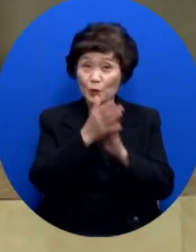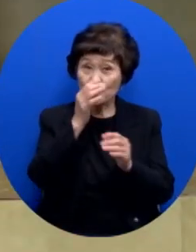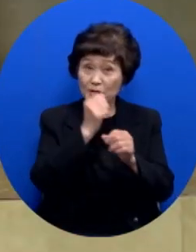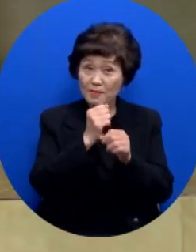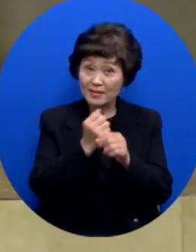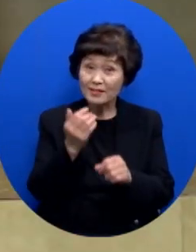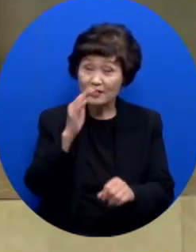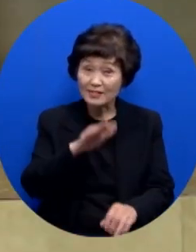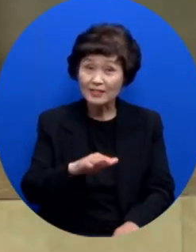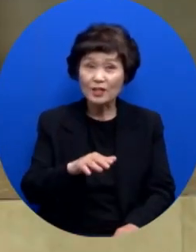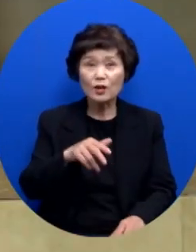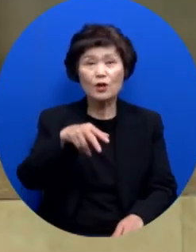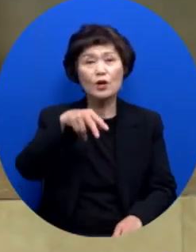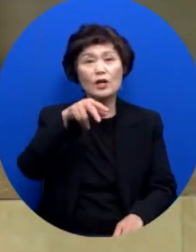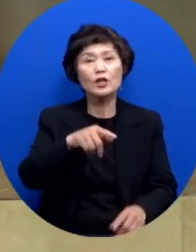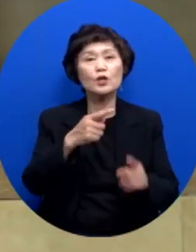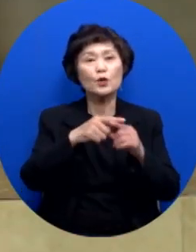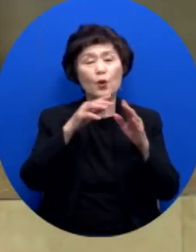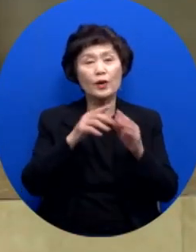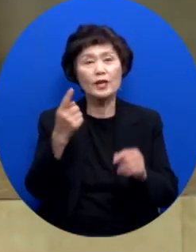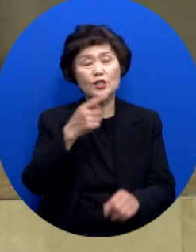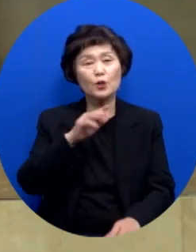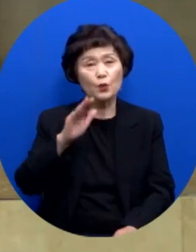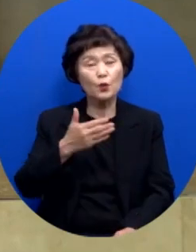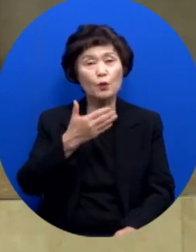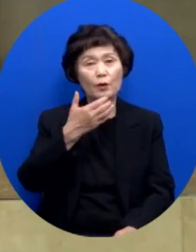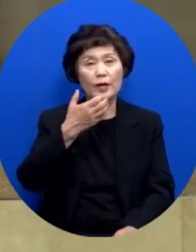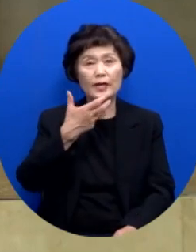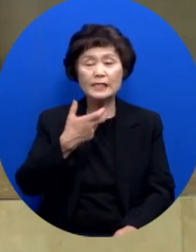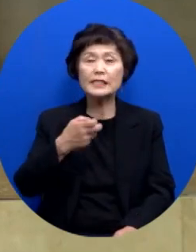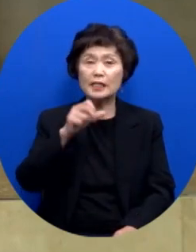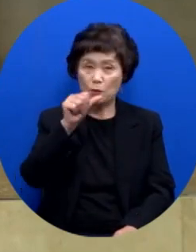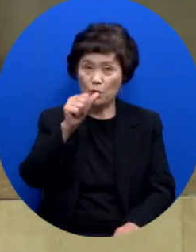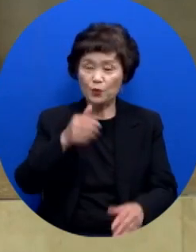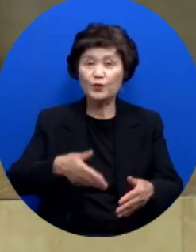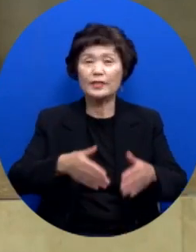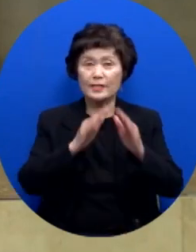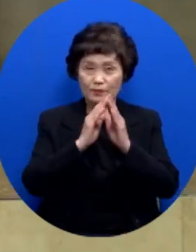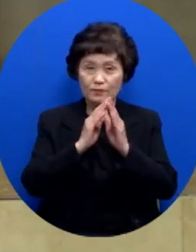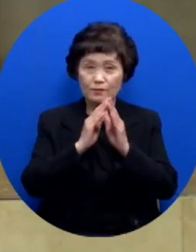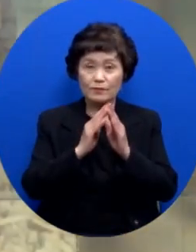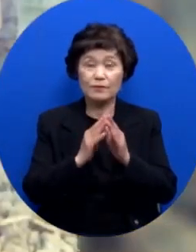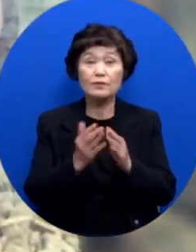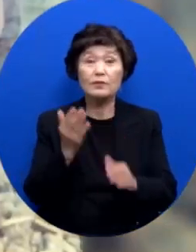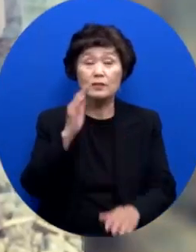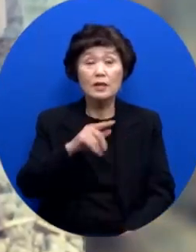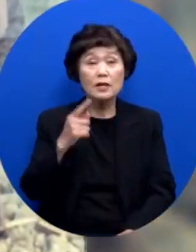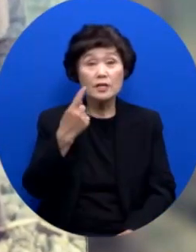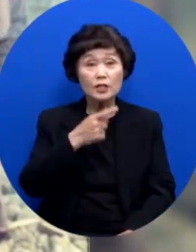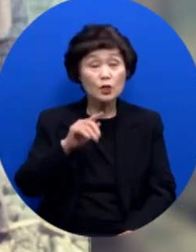수용도교회가 1975년도에 설립이 되었습니다. 그런데 이